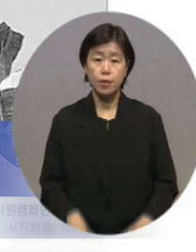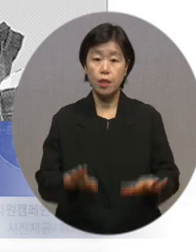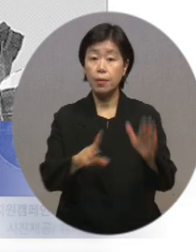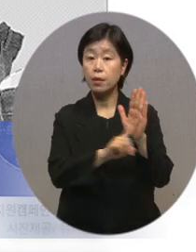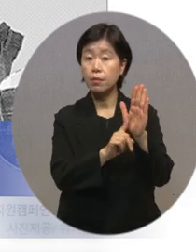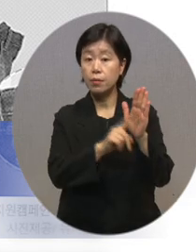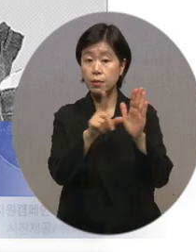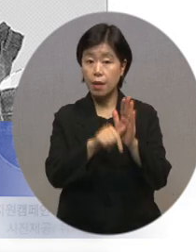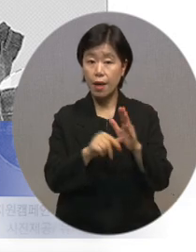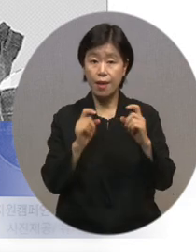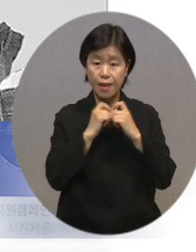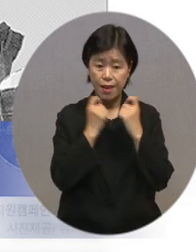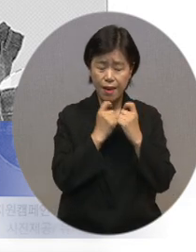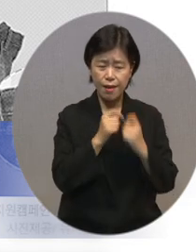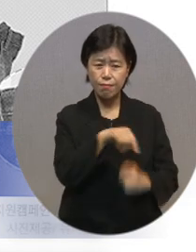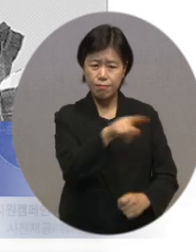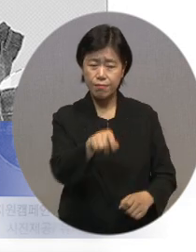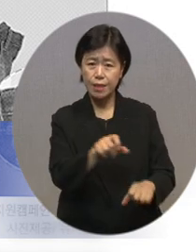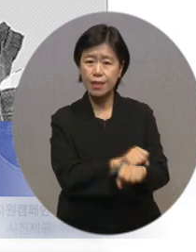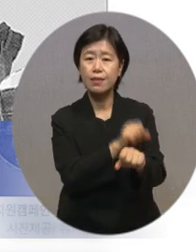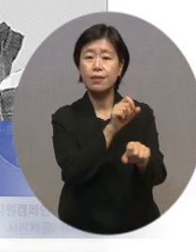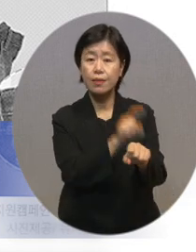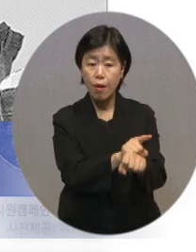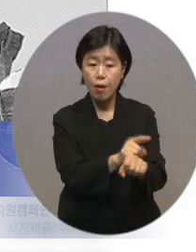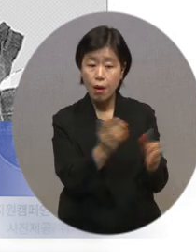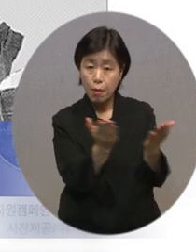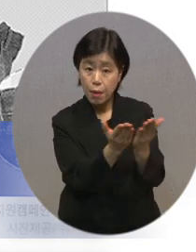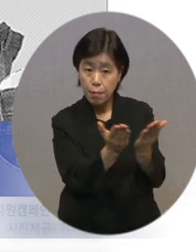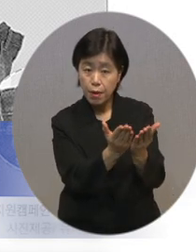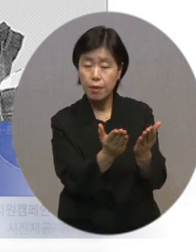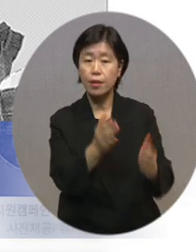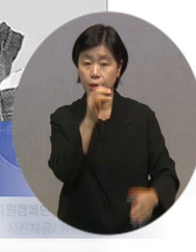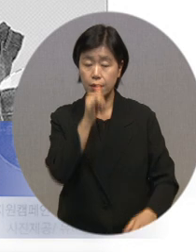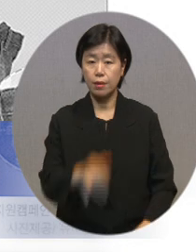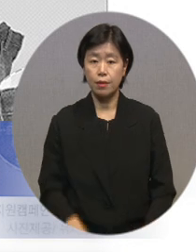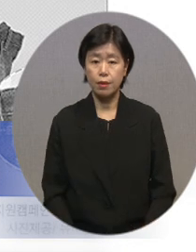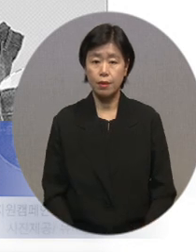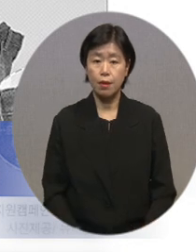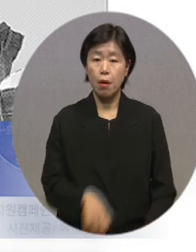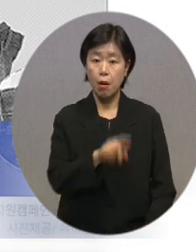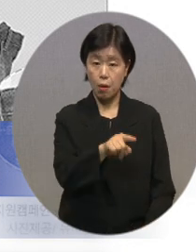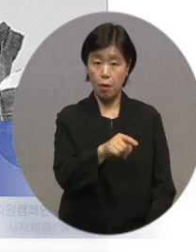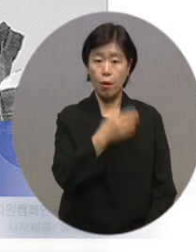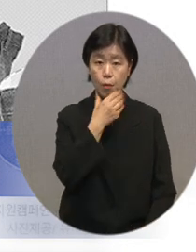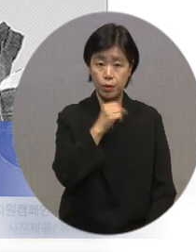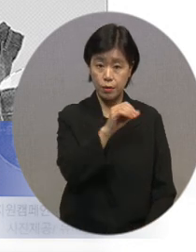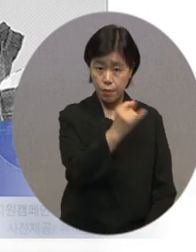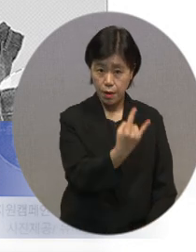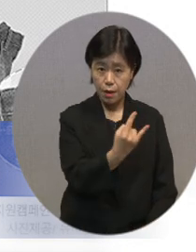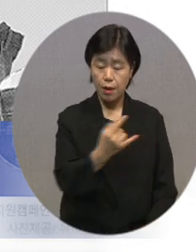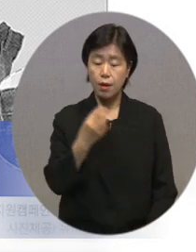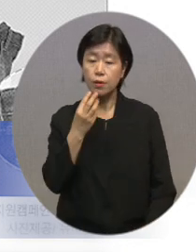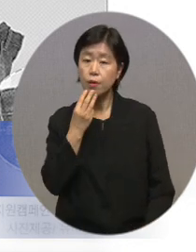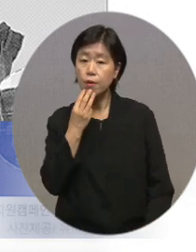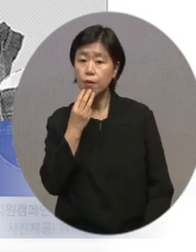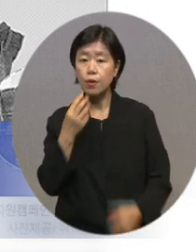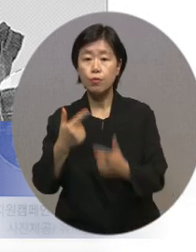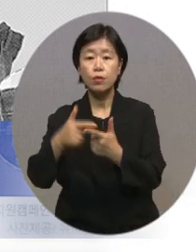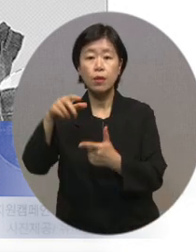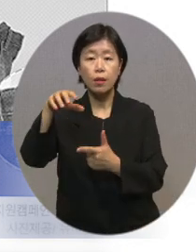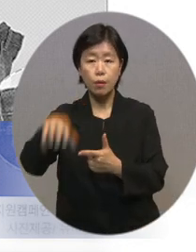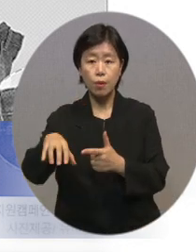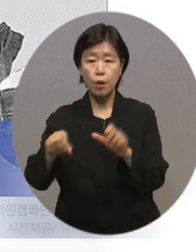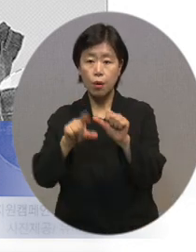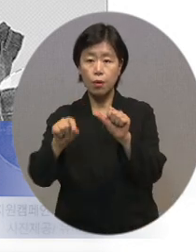개개인의 특성과 취학을 고려한 맞춤형 리폼 서비스인데요 한국 뇌성마비 복지에는 서울과 부산 지역에서